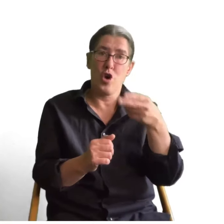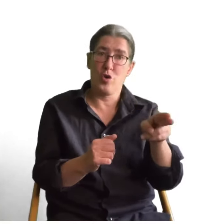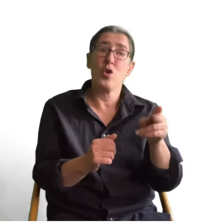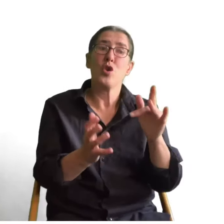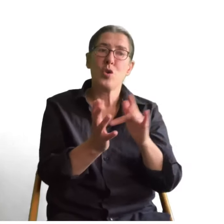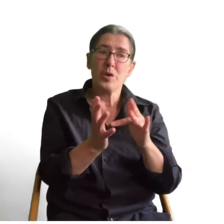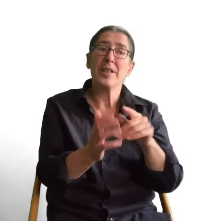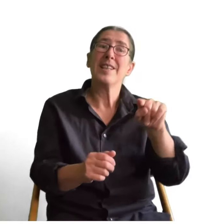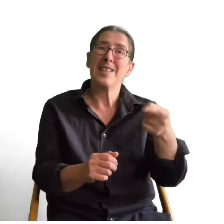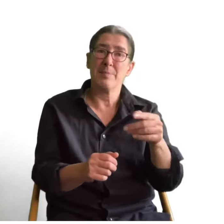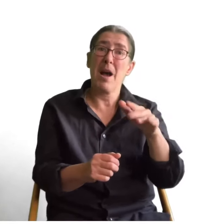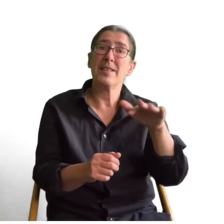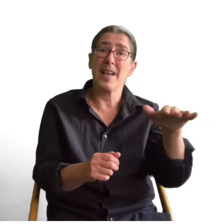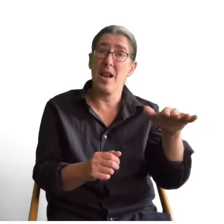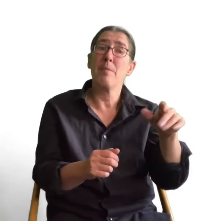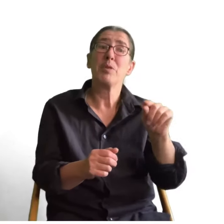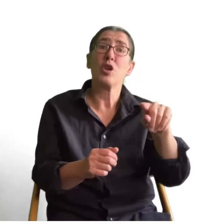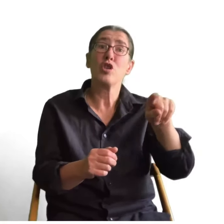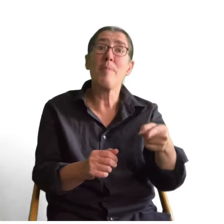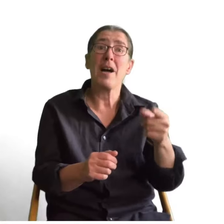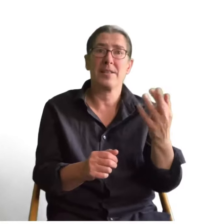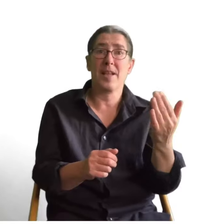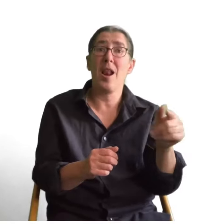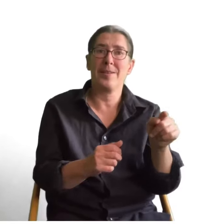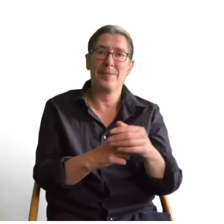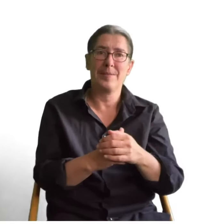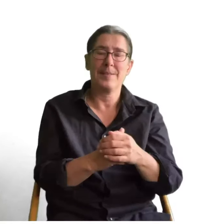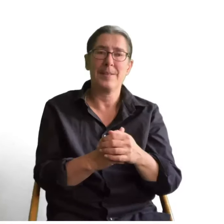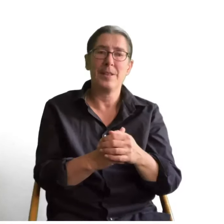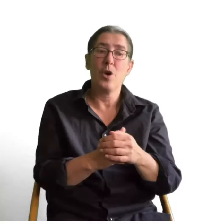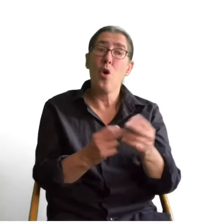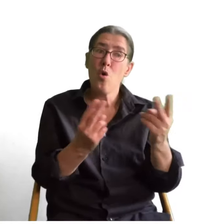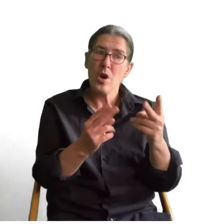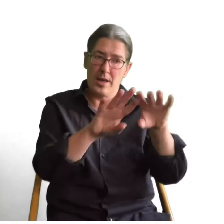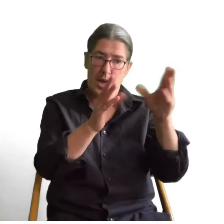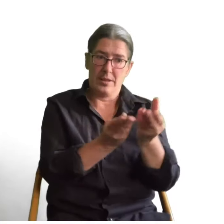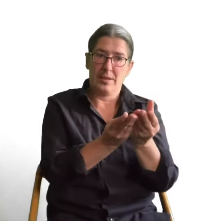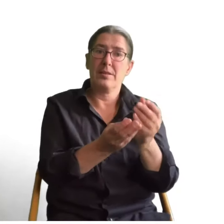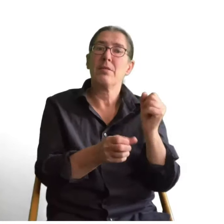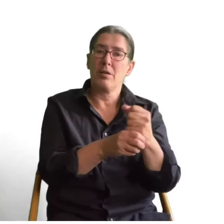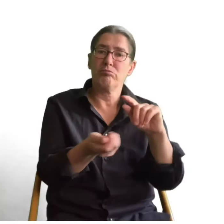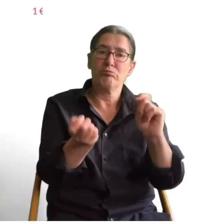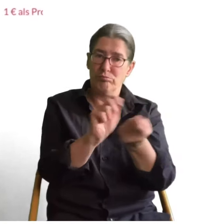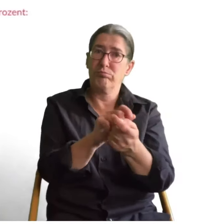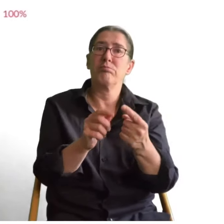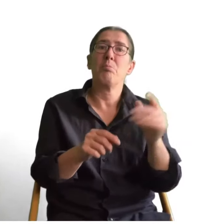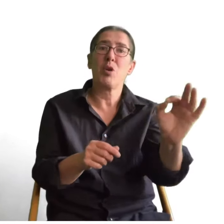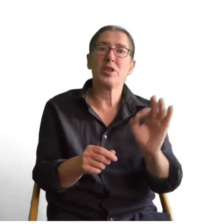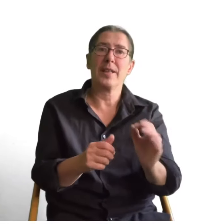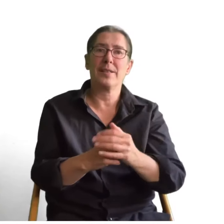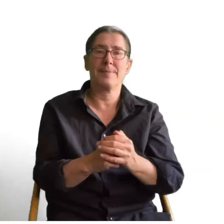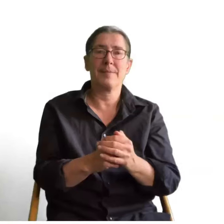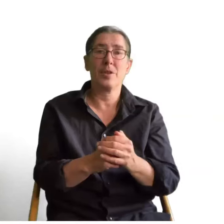Euro, weil Dezimalzahl heißt Kommazahl. Oder ich kann mein Ganzes darstellen